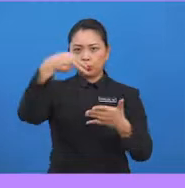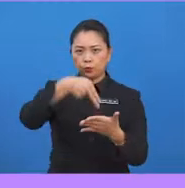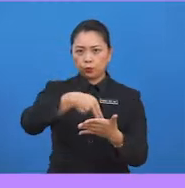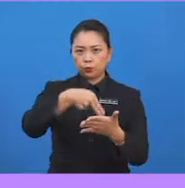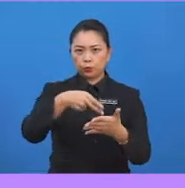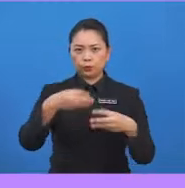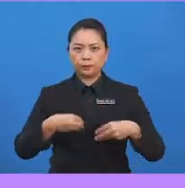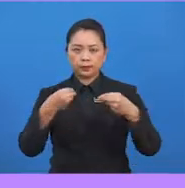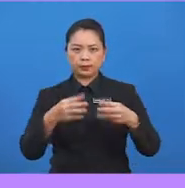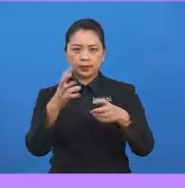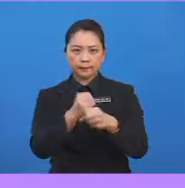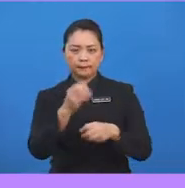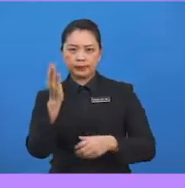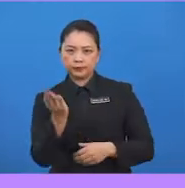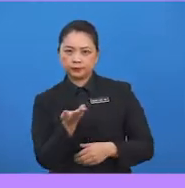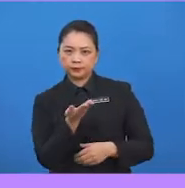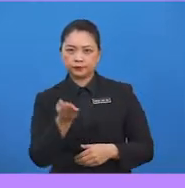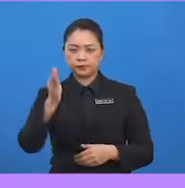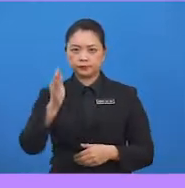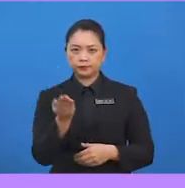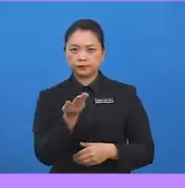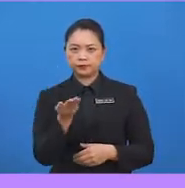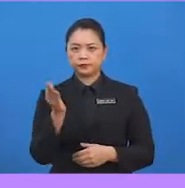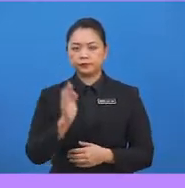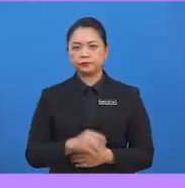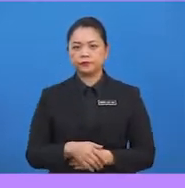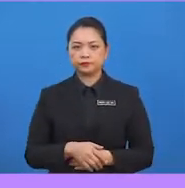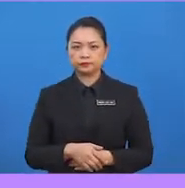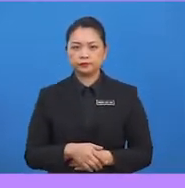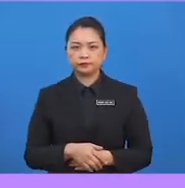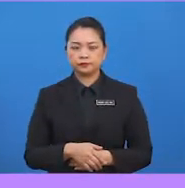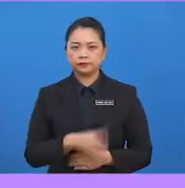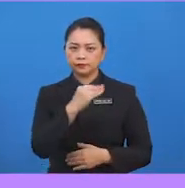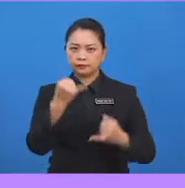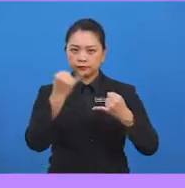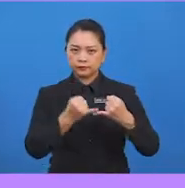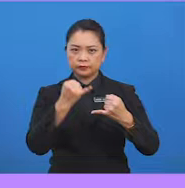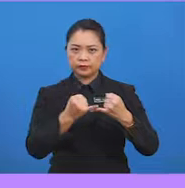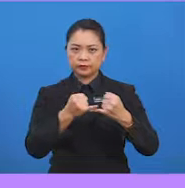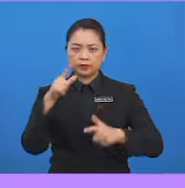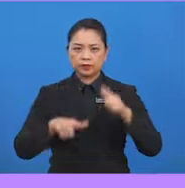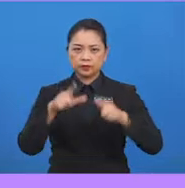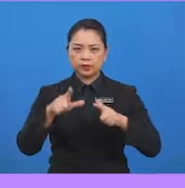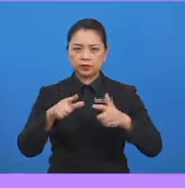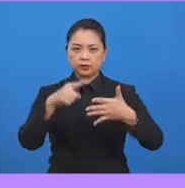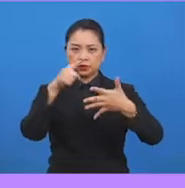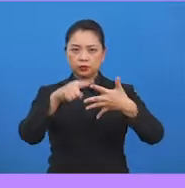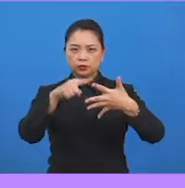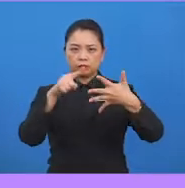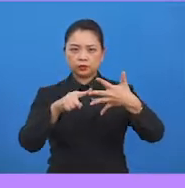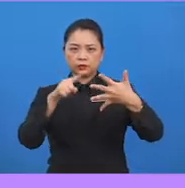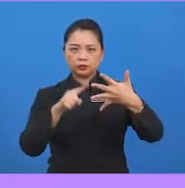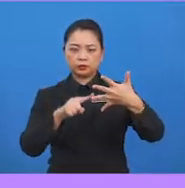mendapatkan diameter purata lekuk pada bongkah kuprum. Dan yang terakhir, langkah 2 hingga